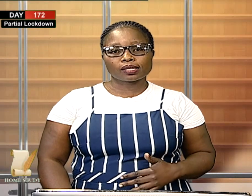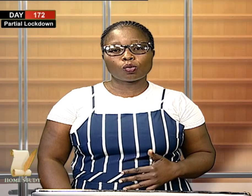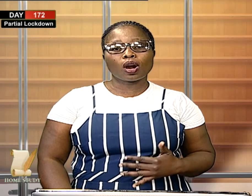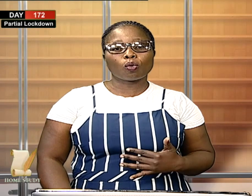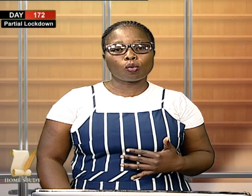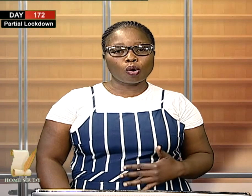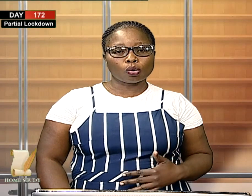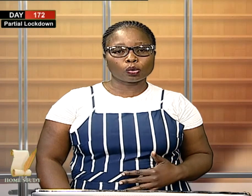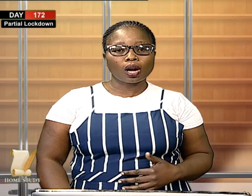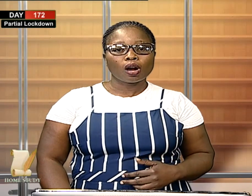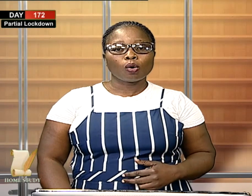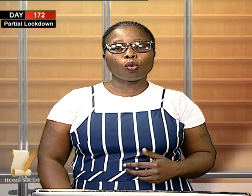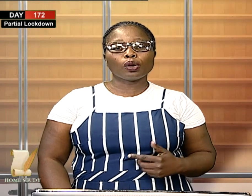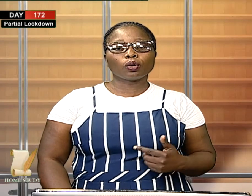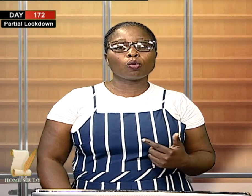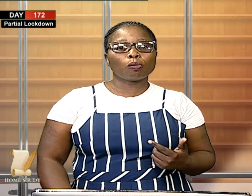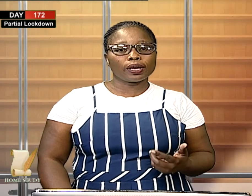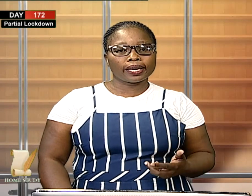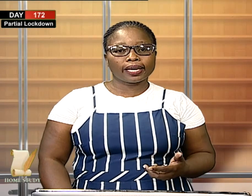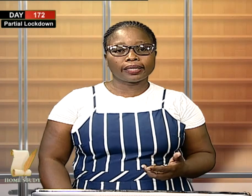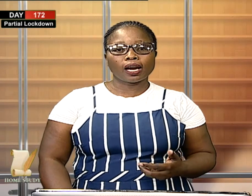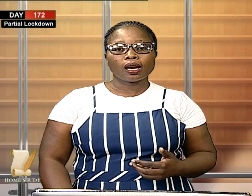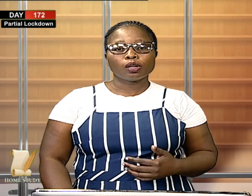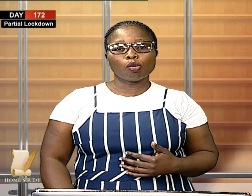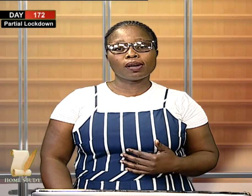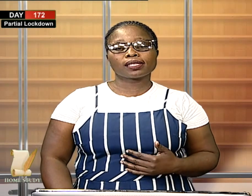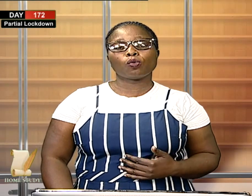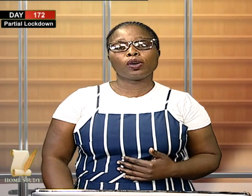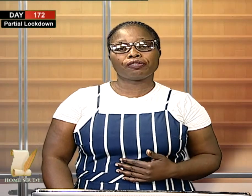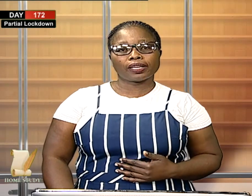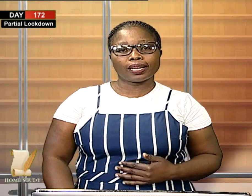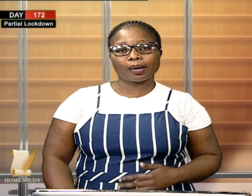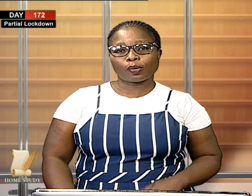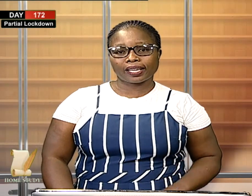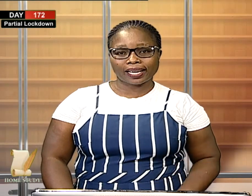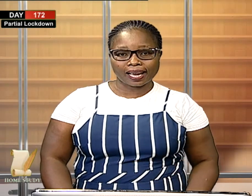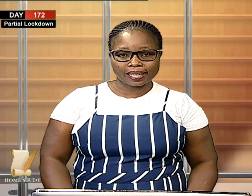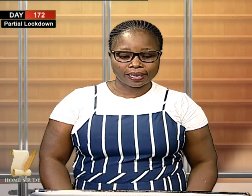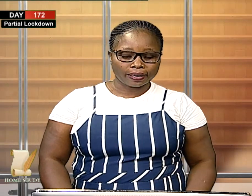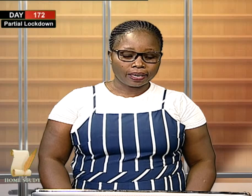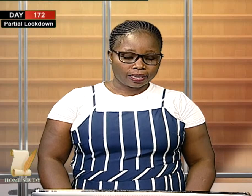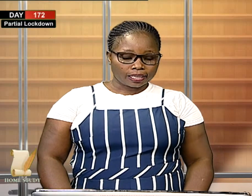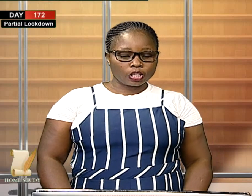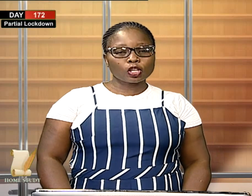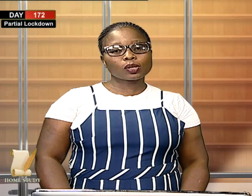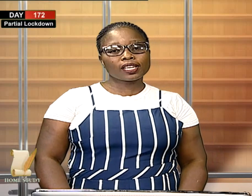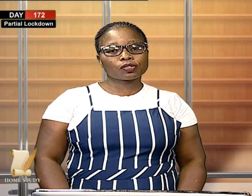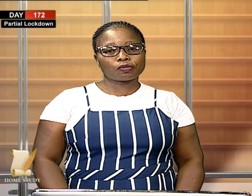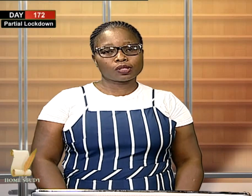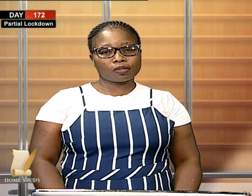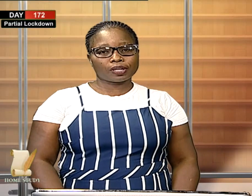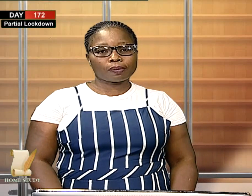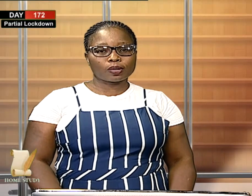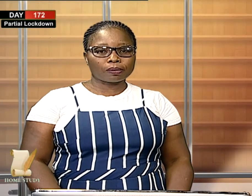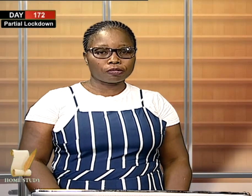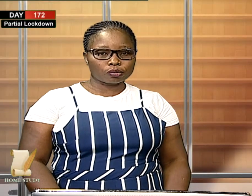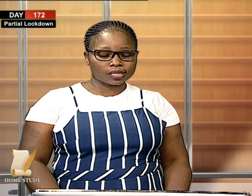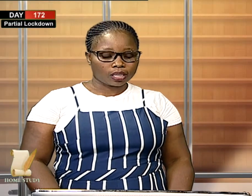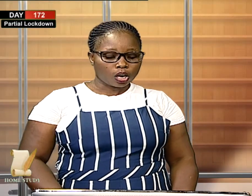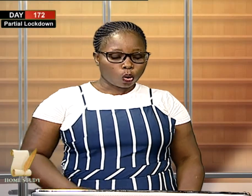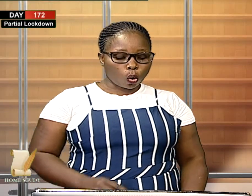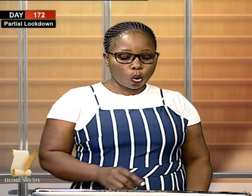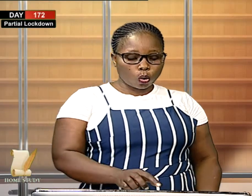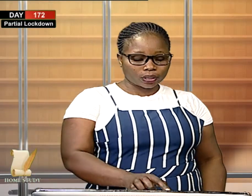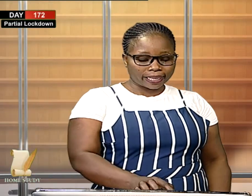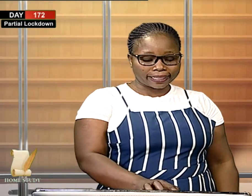ukubhale phasi ungakukhohlwa ukhone ukubuyekeda noma sewedvana lapho ekhaya. Inhloso yesifundo sethu namuhla